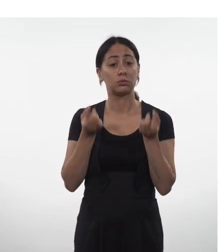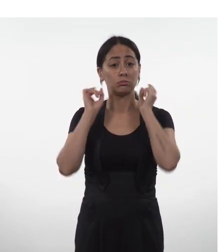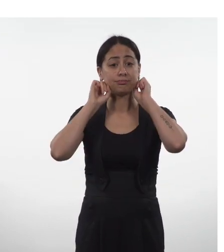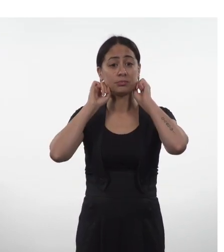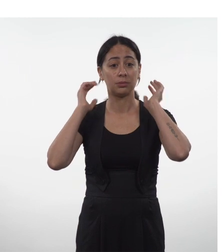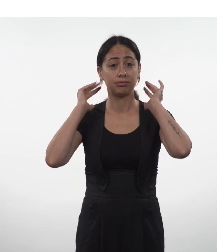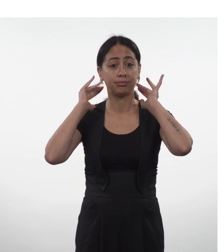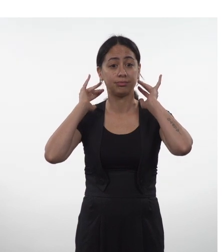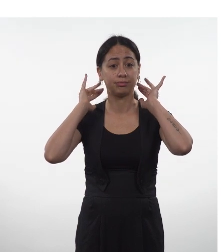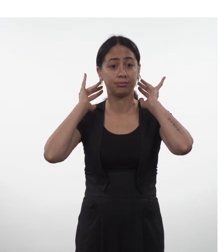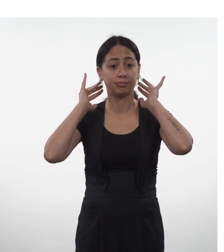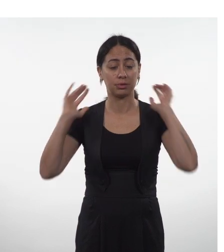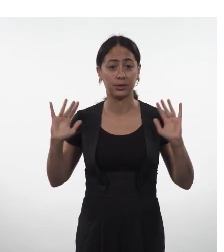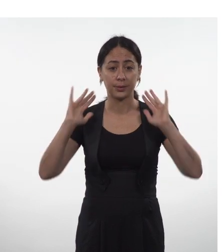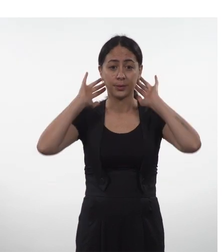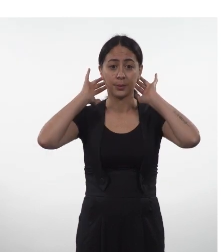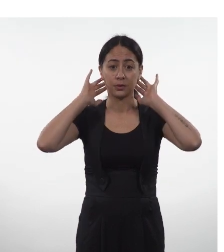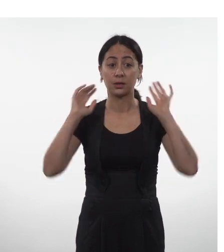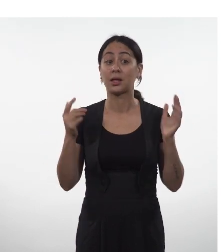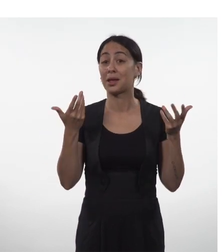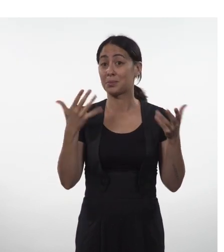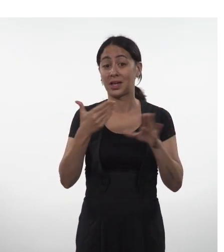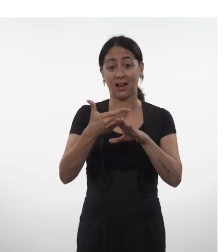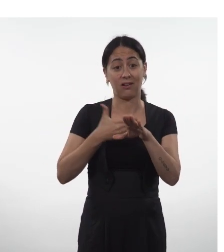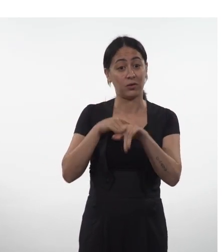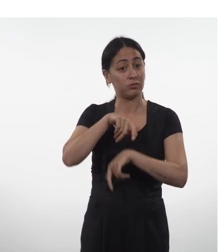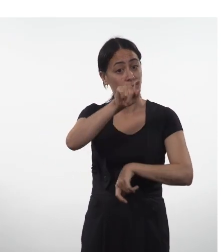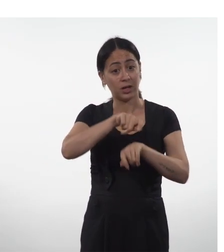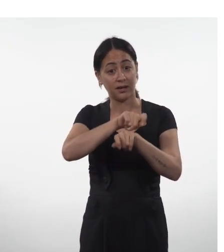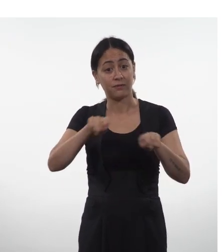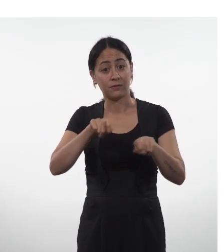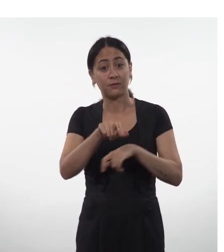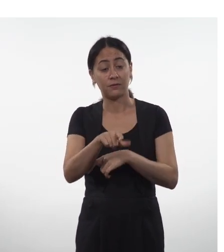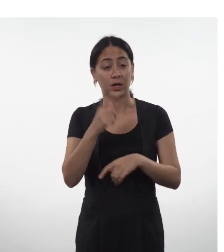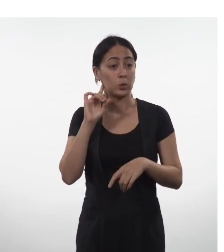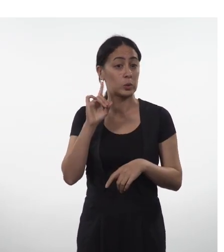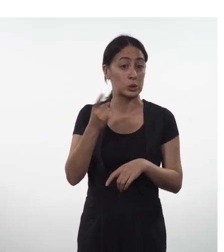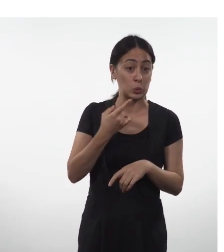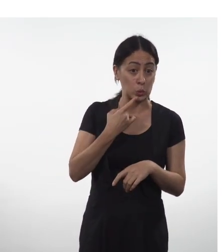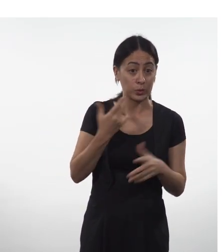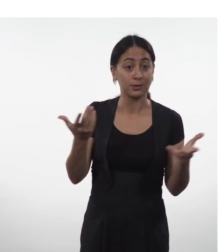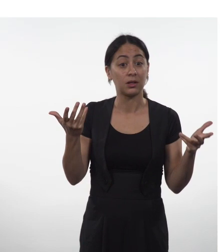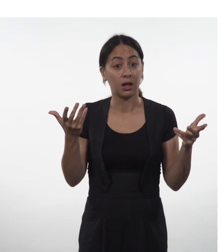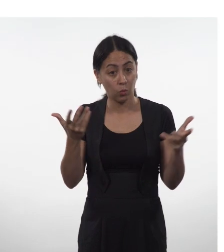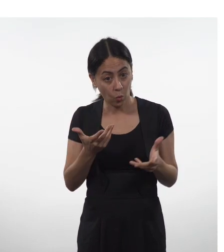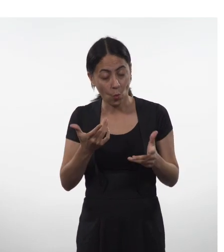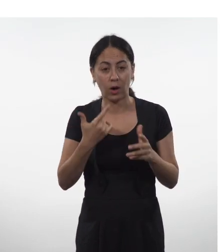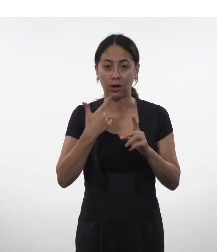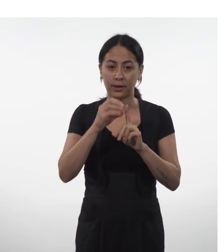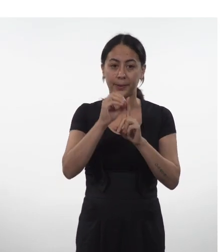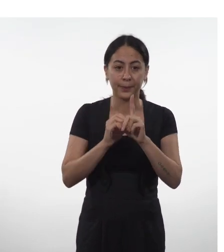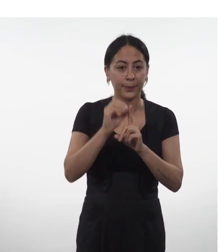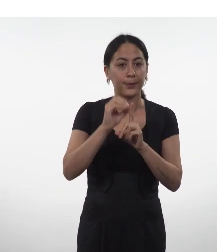de la personne sourde, mais de la trajectoire de ces personnes sourdes. Tellement variés, tellement différents. Et là, je vous conseille d'aller voir